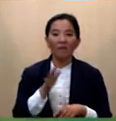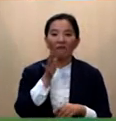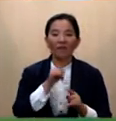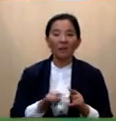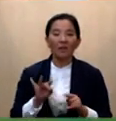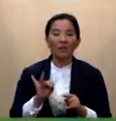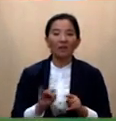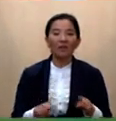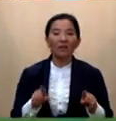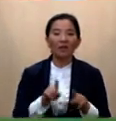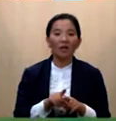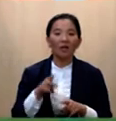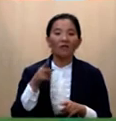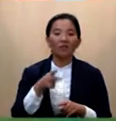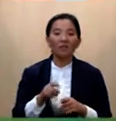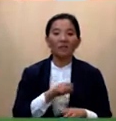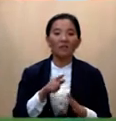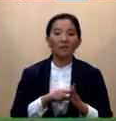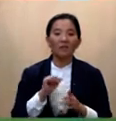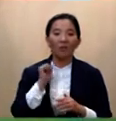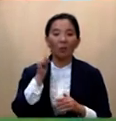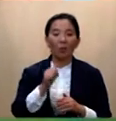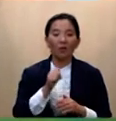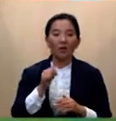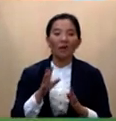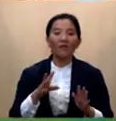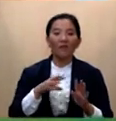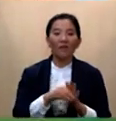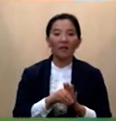А также сейчас с 2017 года ввели